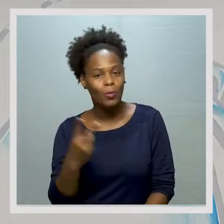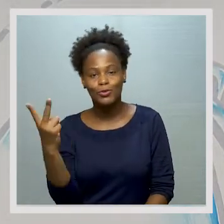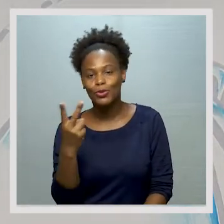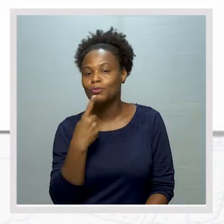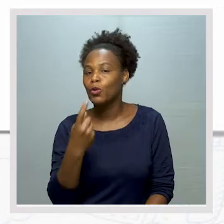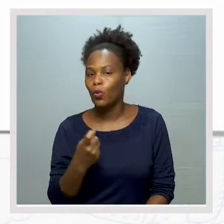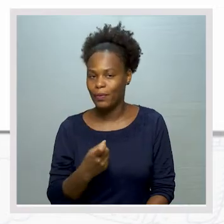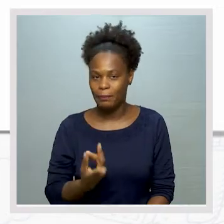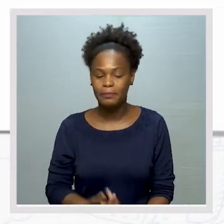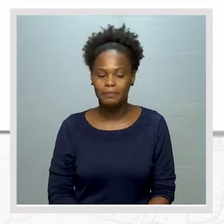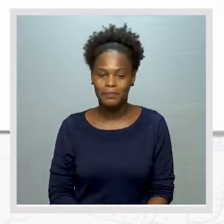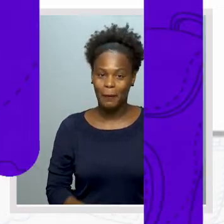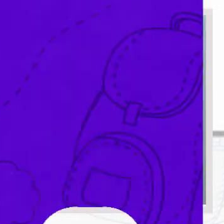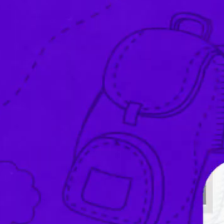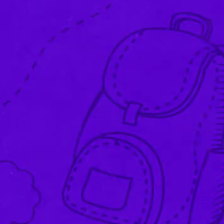questions.